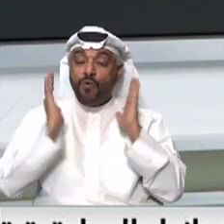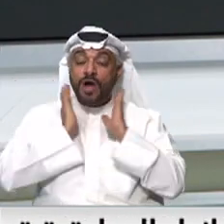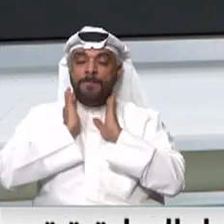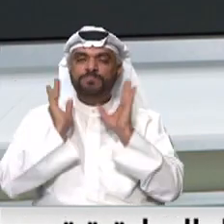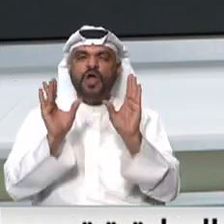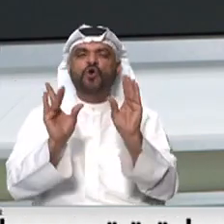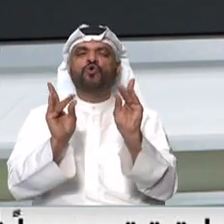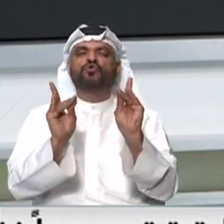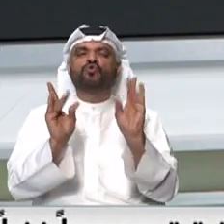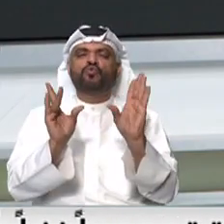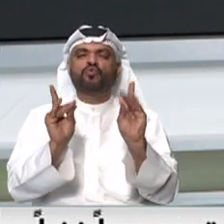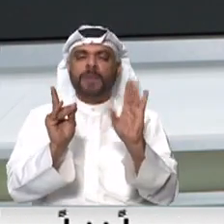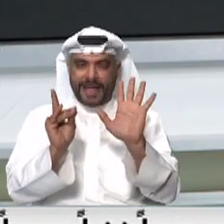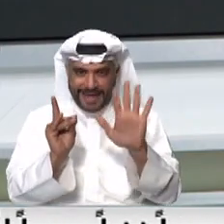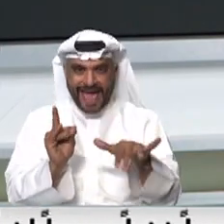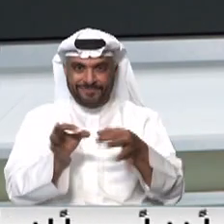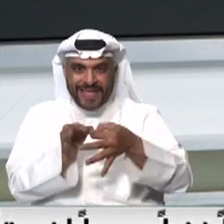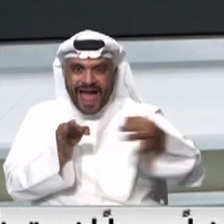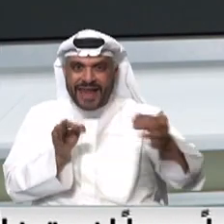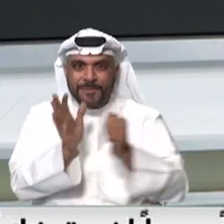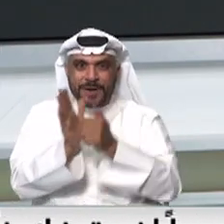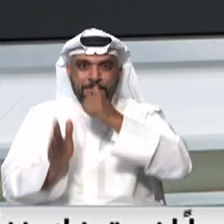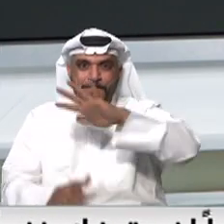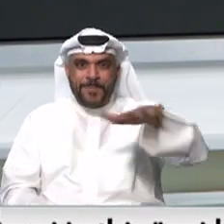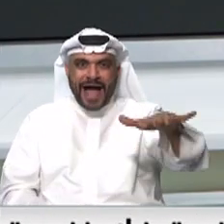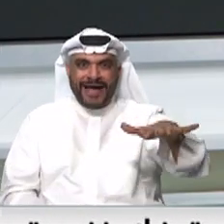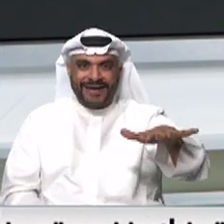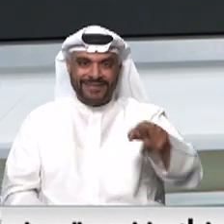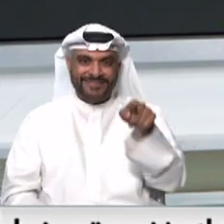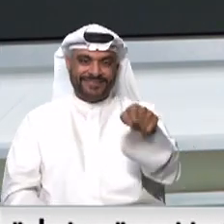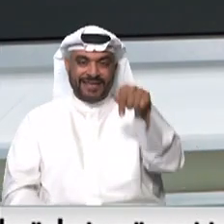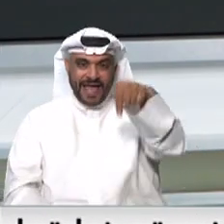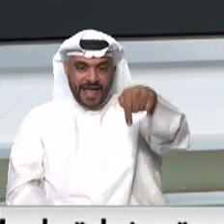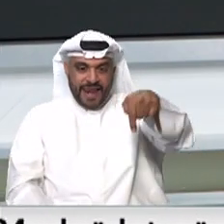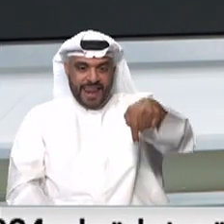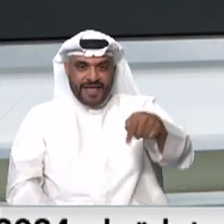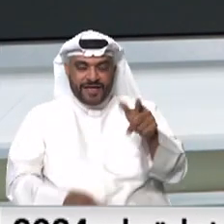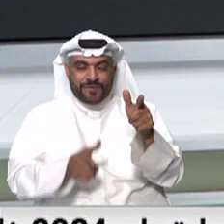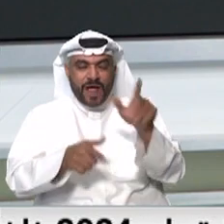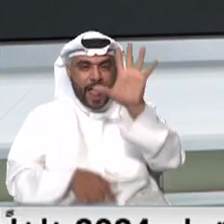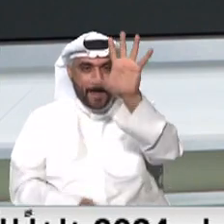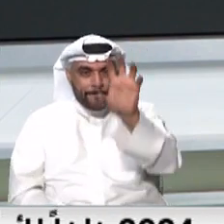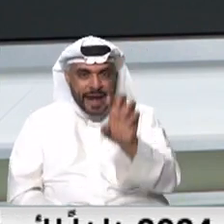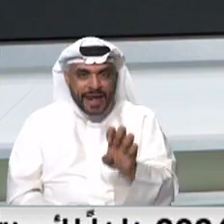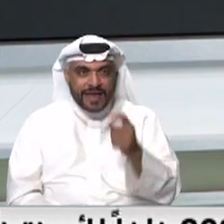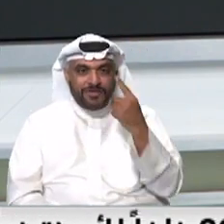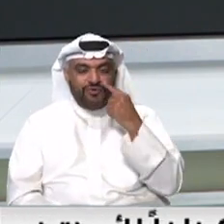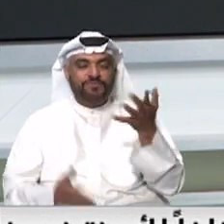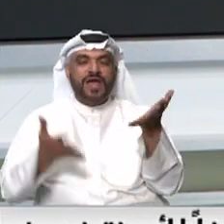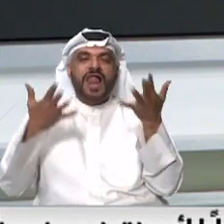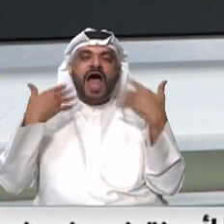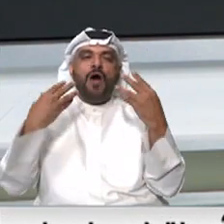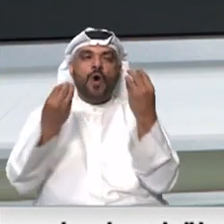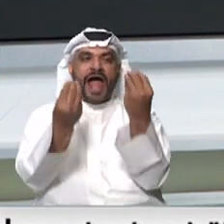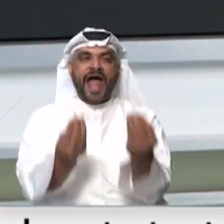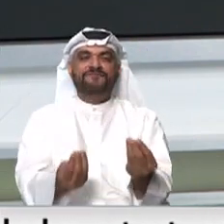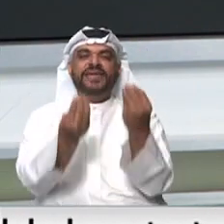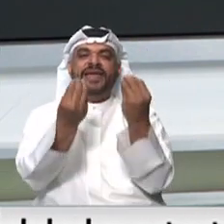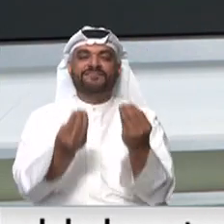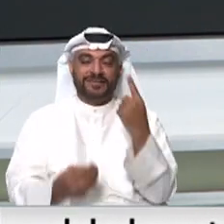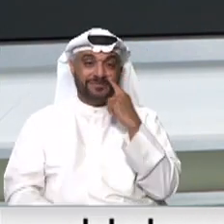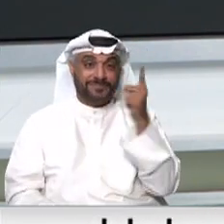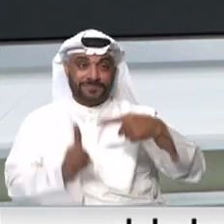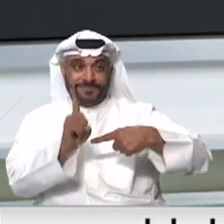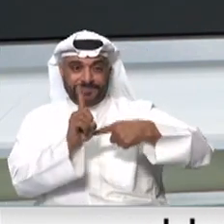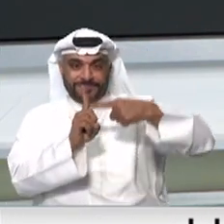بعض المناطق خاصه المناطق الساحليه اجواء حاليا الهواء شمالي غربي الى متقلب الاتجاه خفيف السرعه 8 كل في الساعه درجه